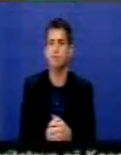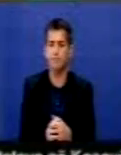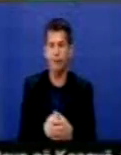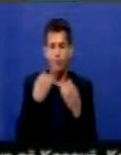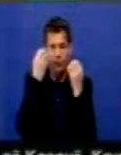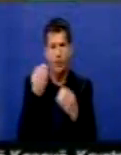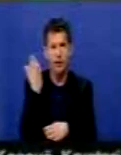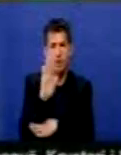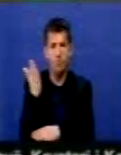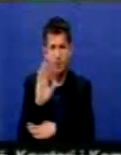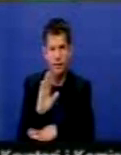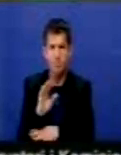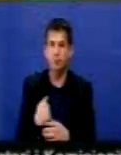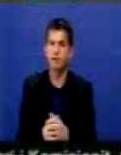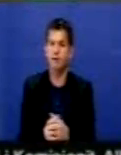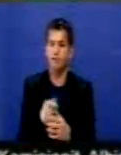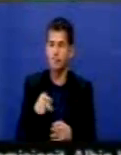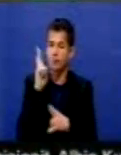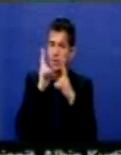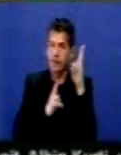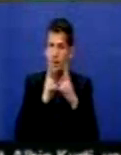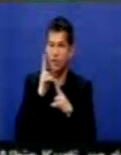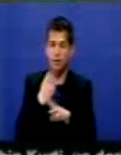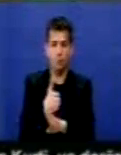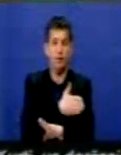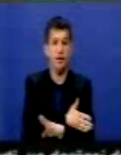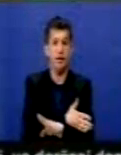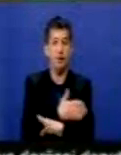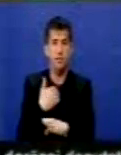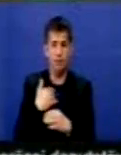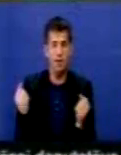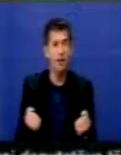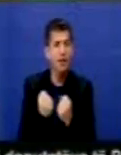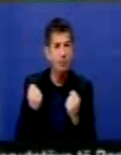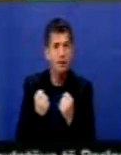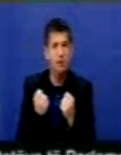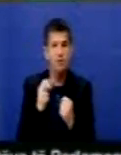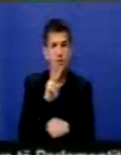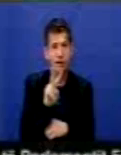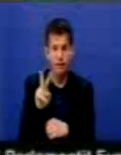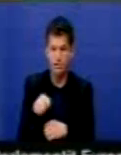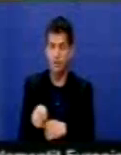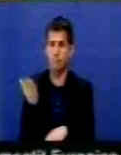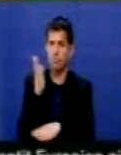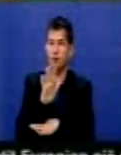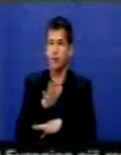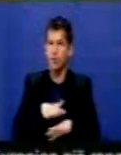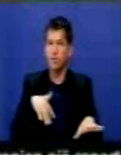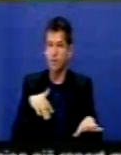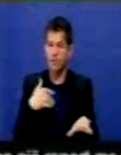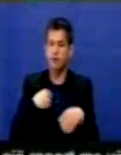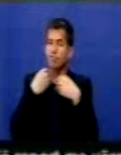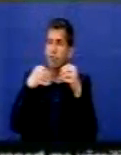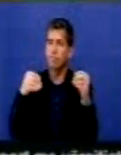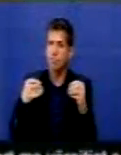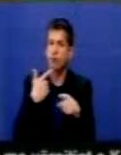Deputet Kuvend Kosovës, në debat të më hershme, ne aktivistë dhe vetëvendosjes që jemi deputet këtu, kemi shpjeguar